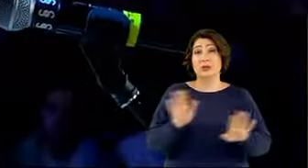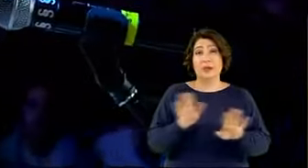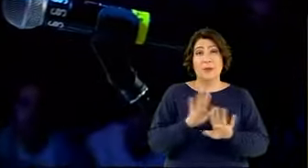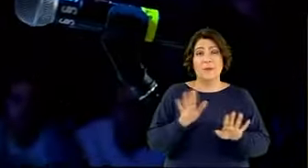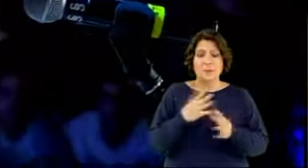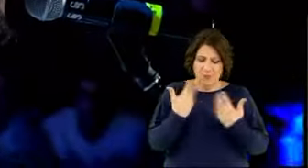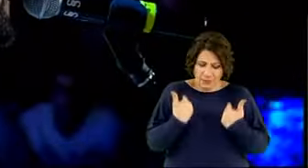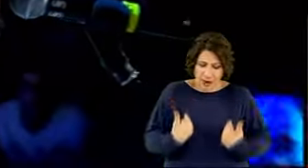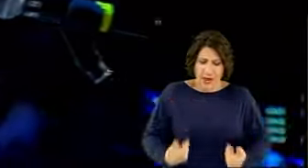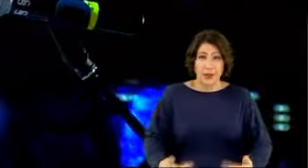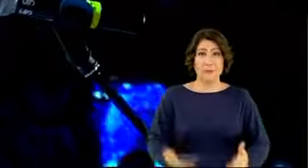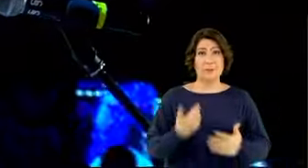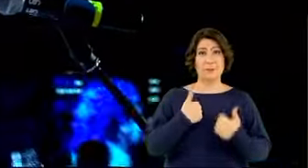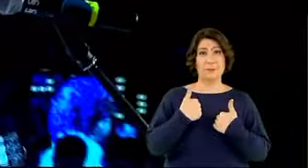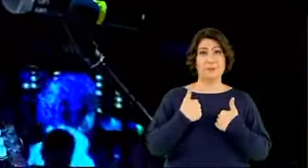kalmamız mecali.